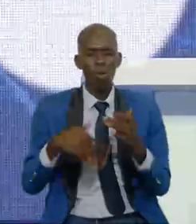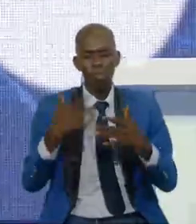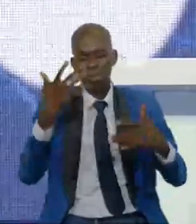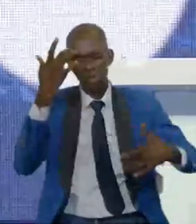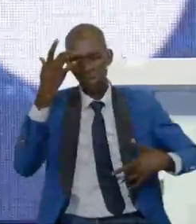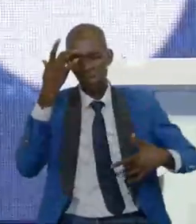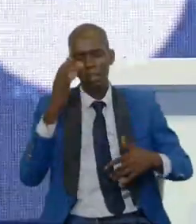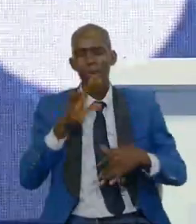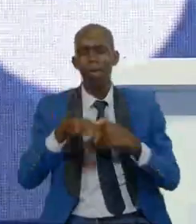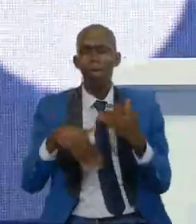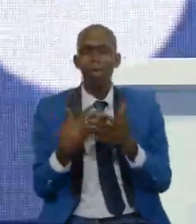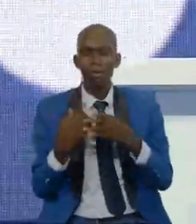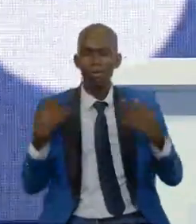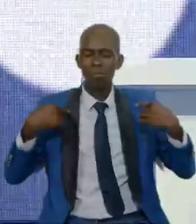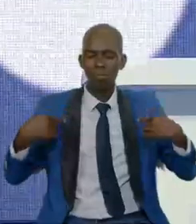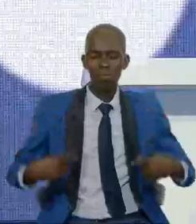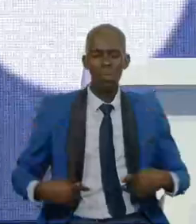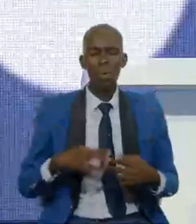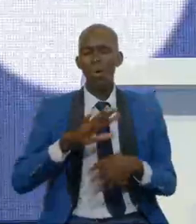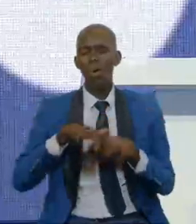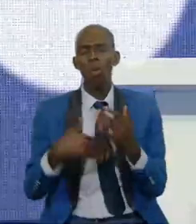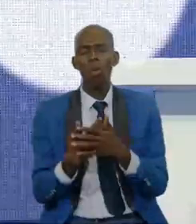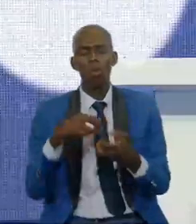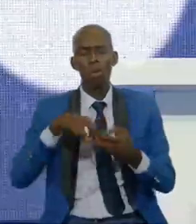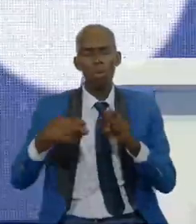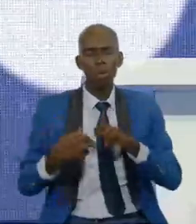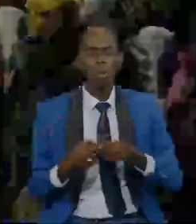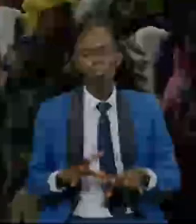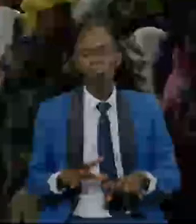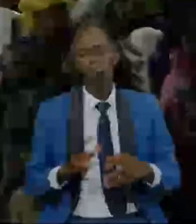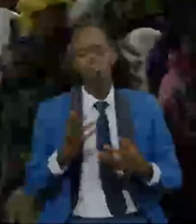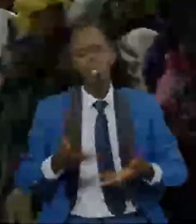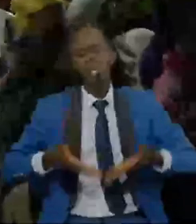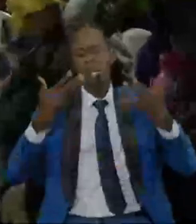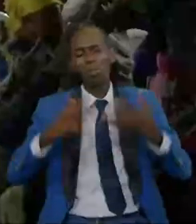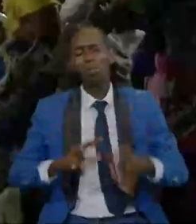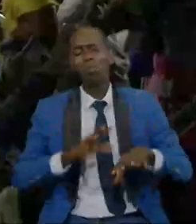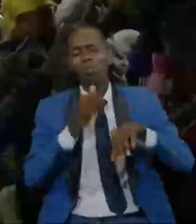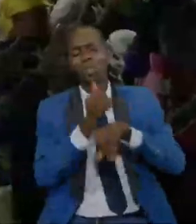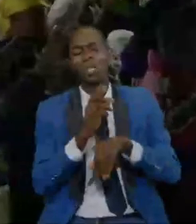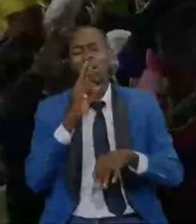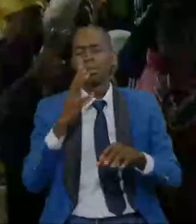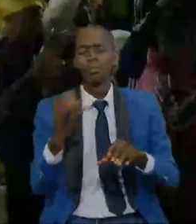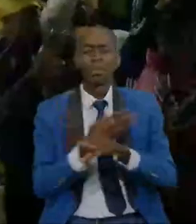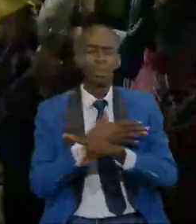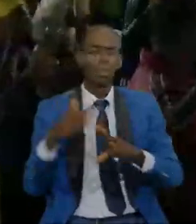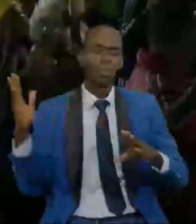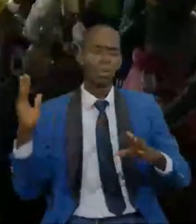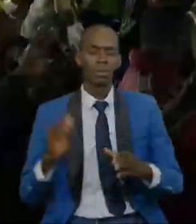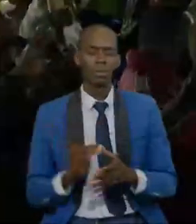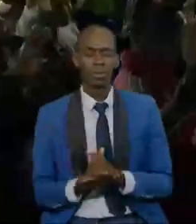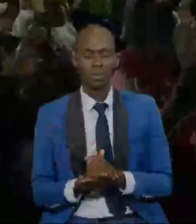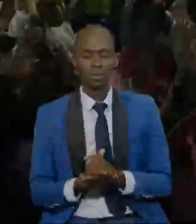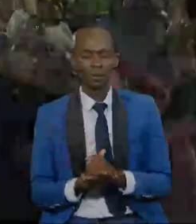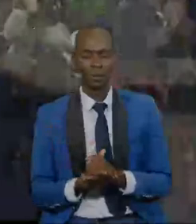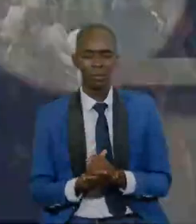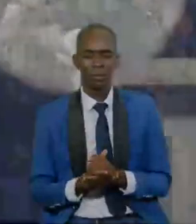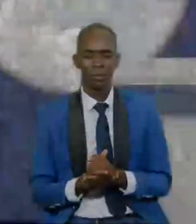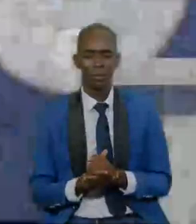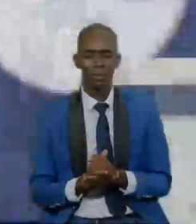the infirmities, all the problems, all the mountains are gone. Au dernier amen, que toutes les maladies,